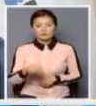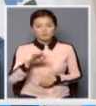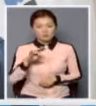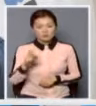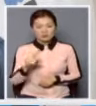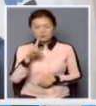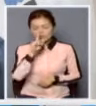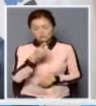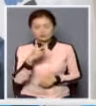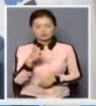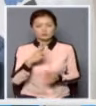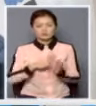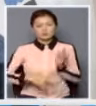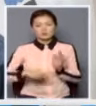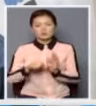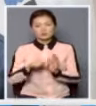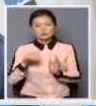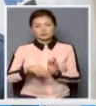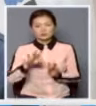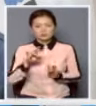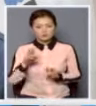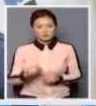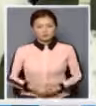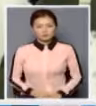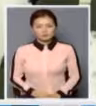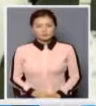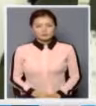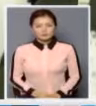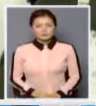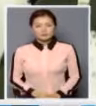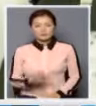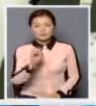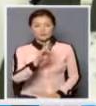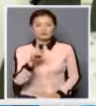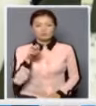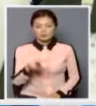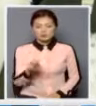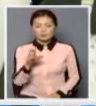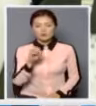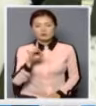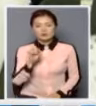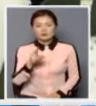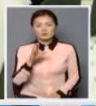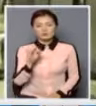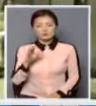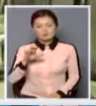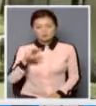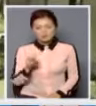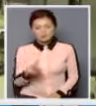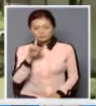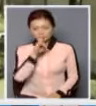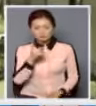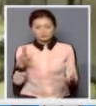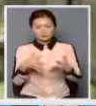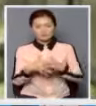бензола и 496 тысяч тонн параксилола. Бензол и параксилол – это востребованные продукты переработки нефти,